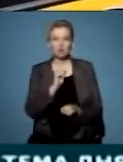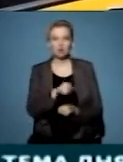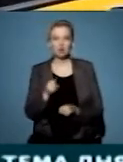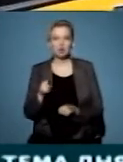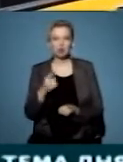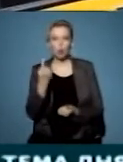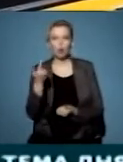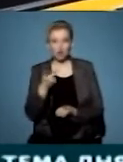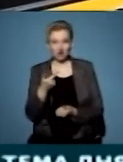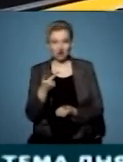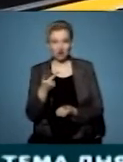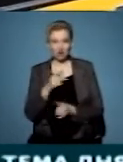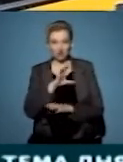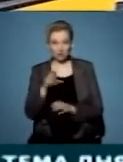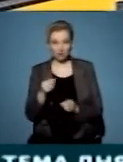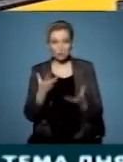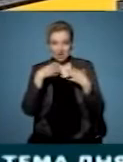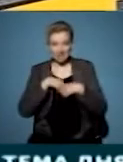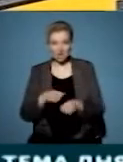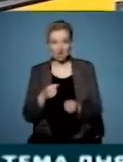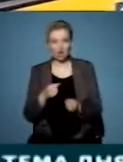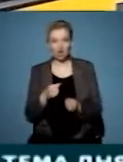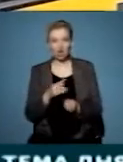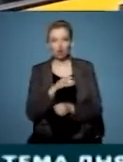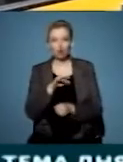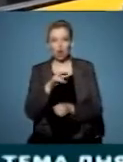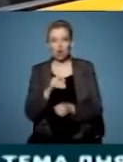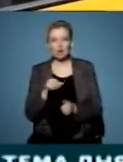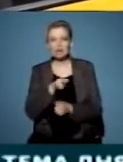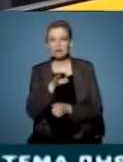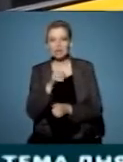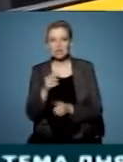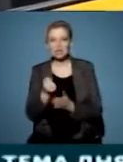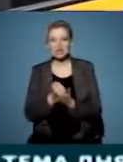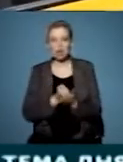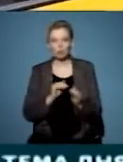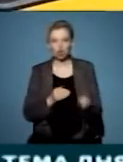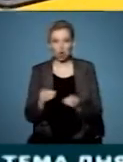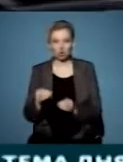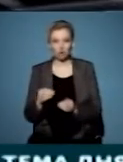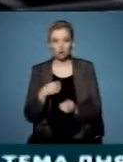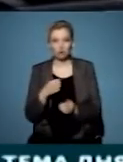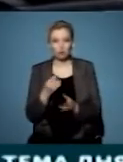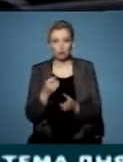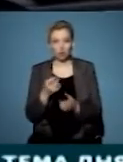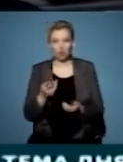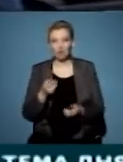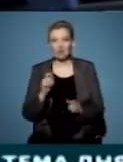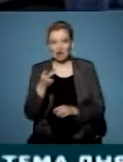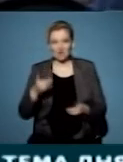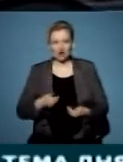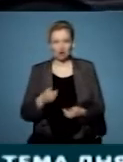ту гривню все з'їла солярка. Дизель, запчасті. Ви розумієте, що ми їлі виживаємо? Так само їдемо,